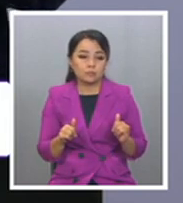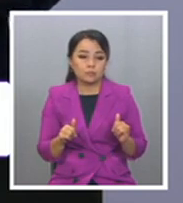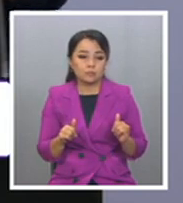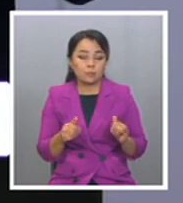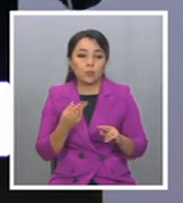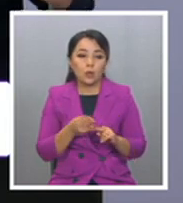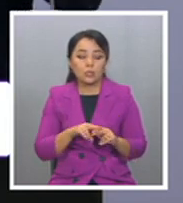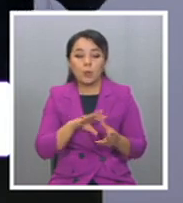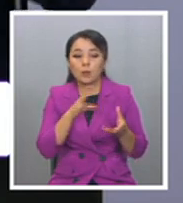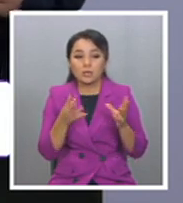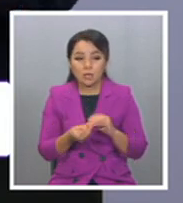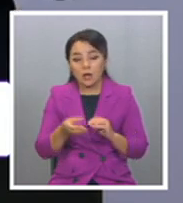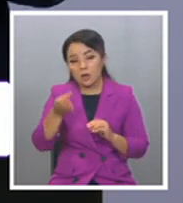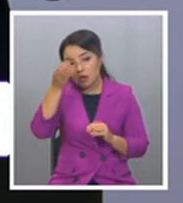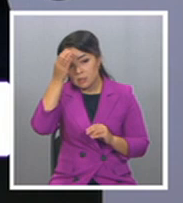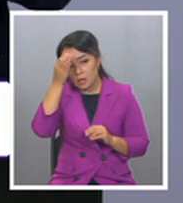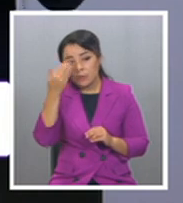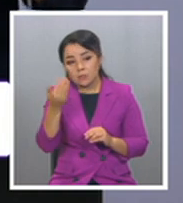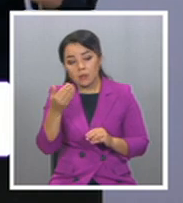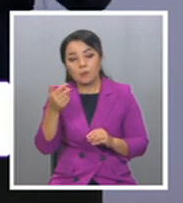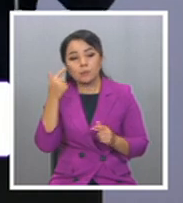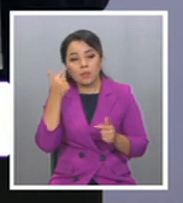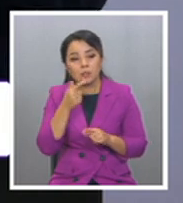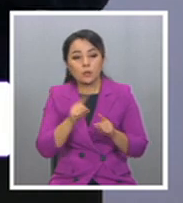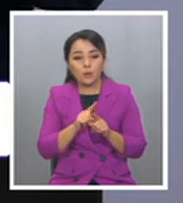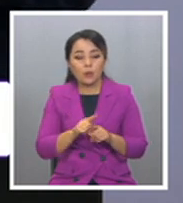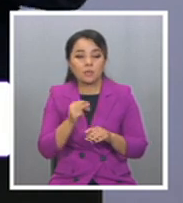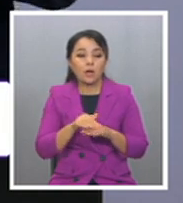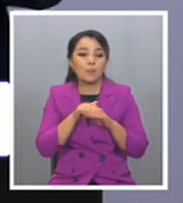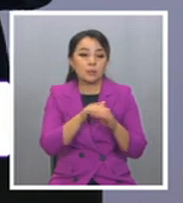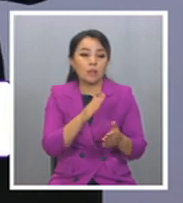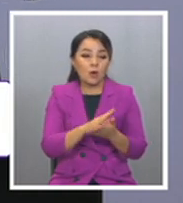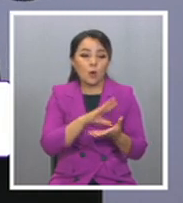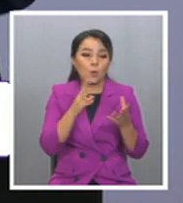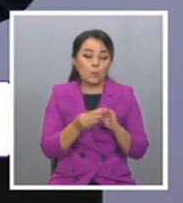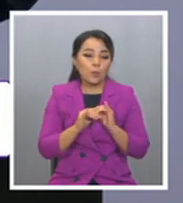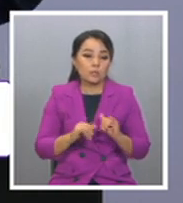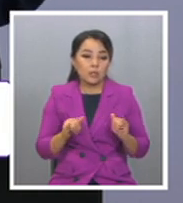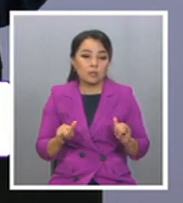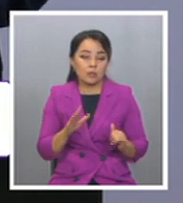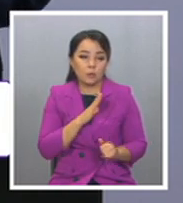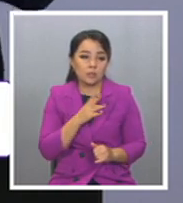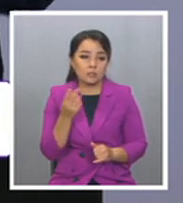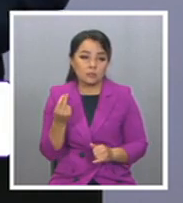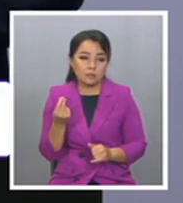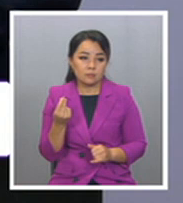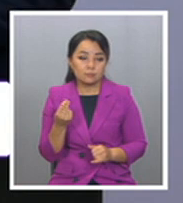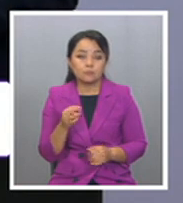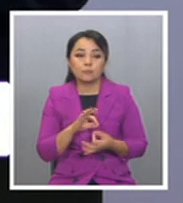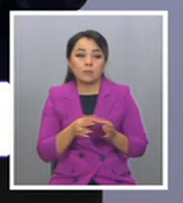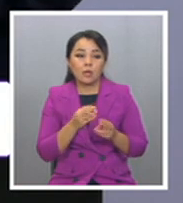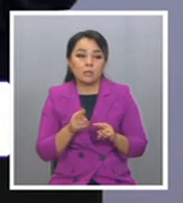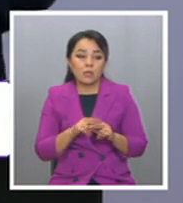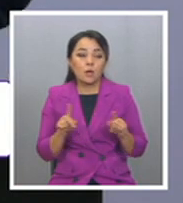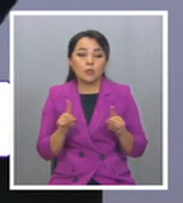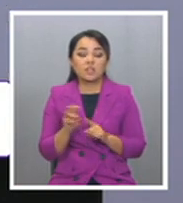Соның барысында ғылым мен білімге деген бөлінетін қаржы көлемі өсе түсті. Бұл